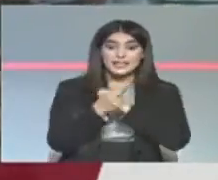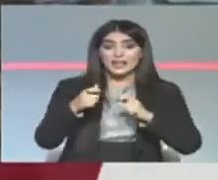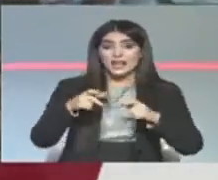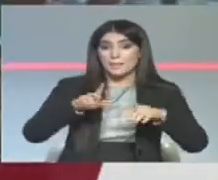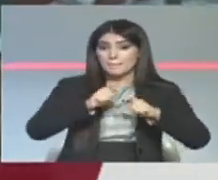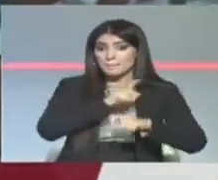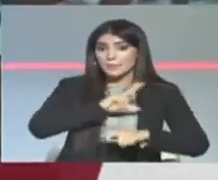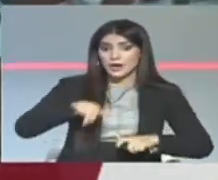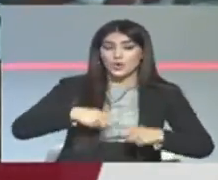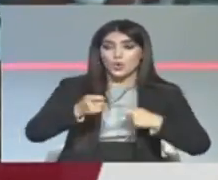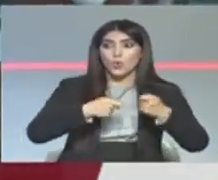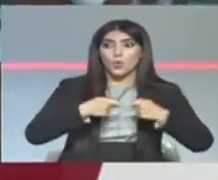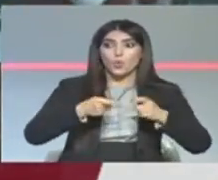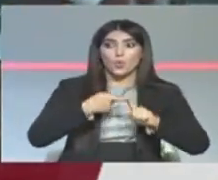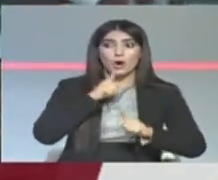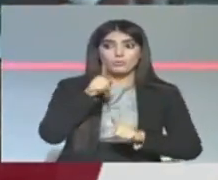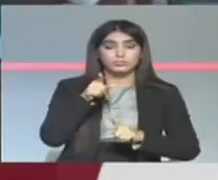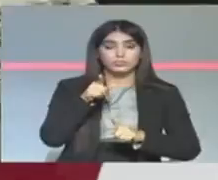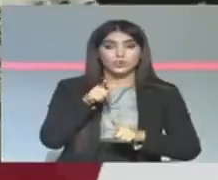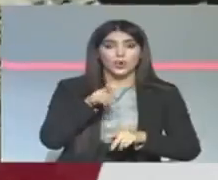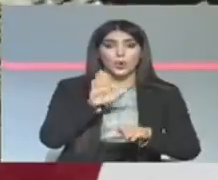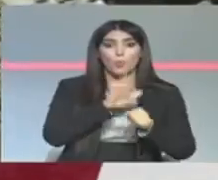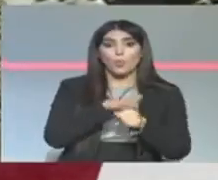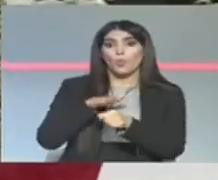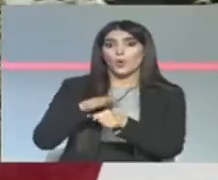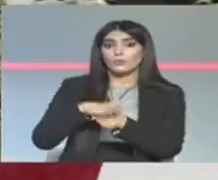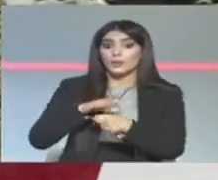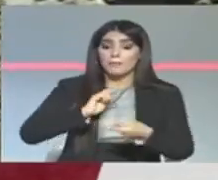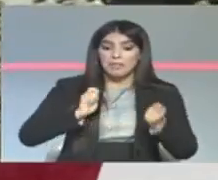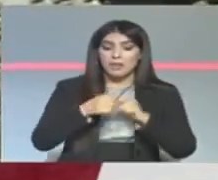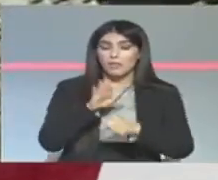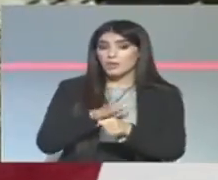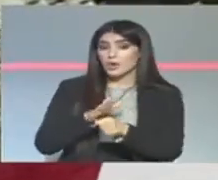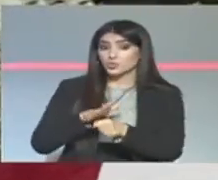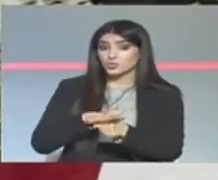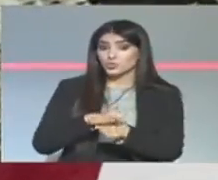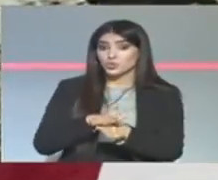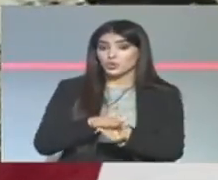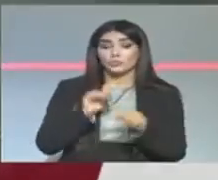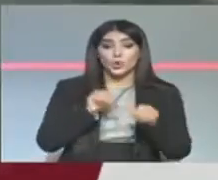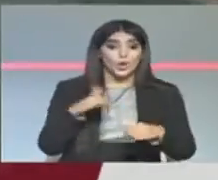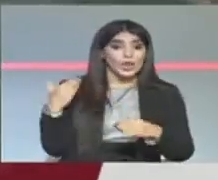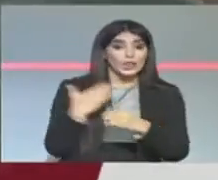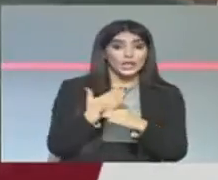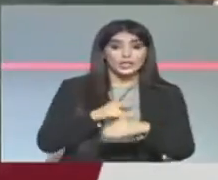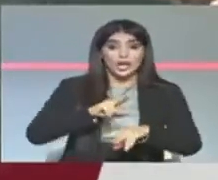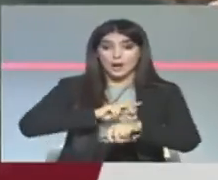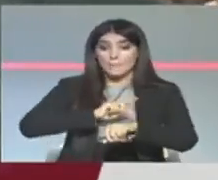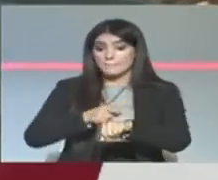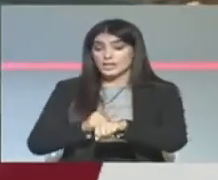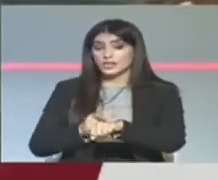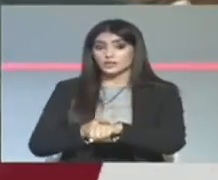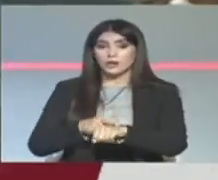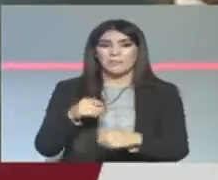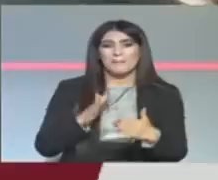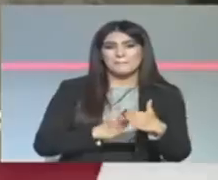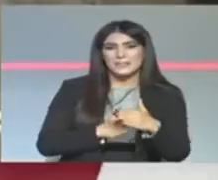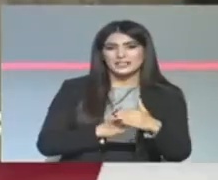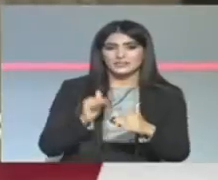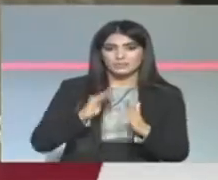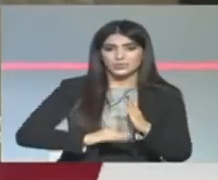التحول الى كومه حجر او ما سبب للنفايات تدخلات بلد ياتي فيها محدوده